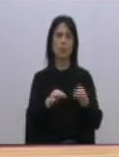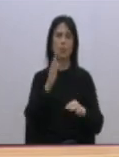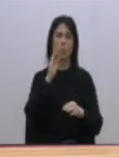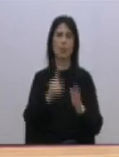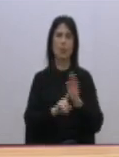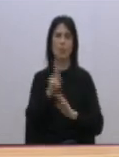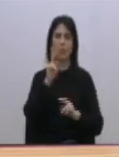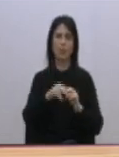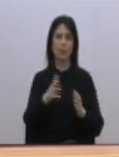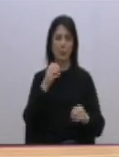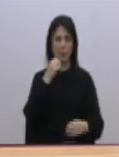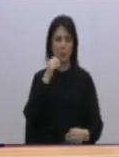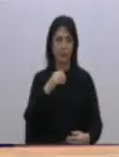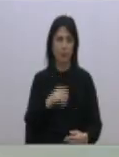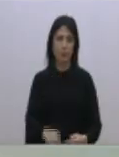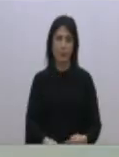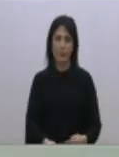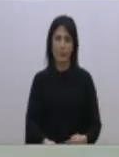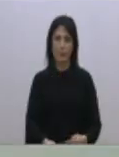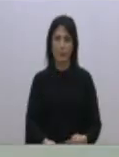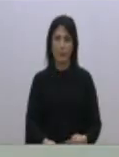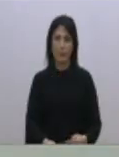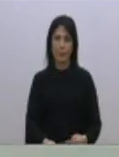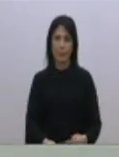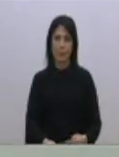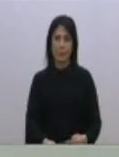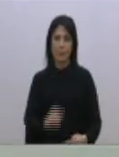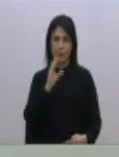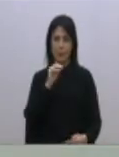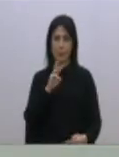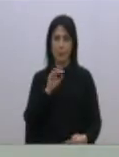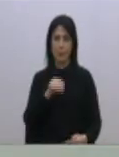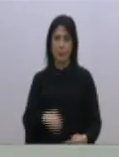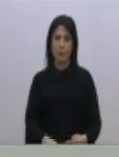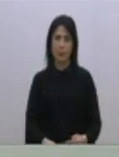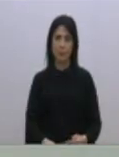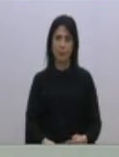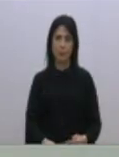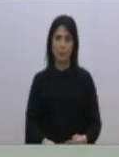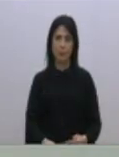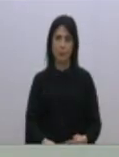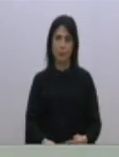თავიდან ბოლომდე ყველაფერს. დიდი მადლობა. სალამე სამადაშვილი, ანა ნაცლიშვილი.